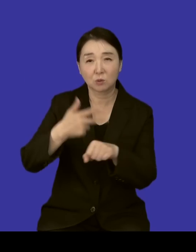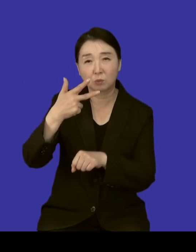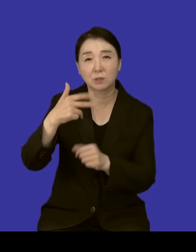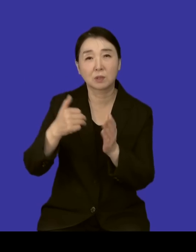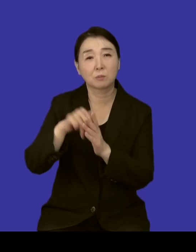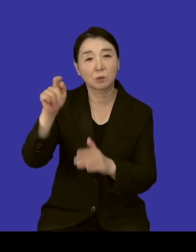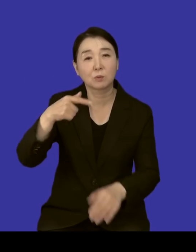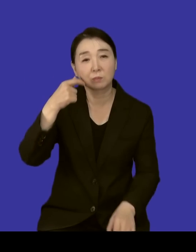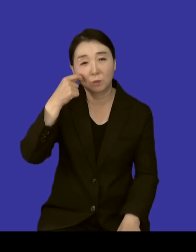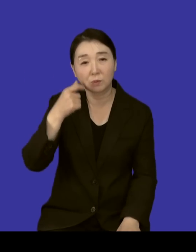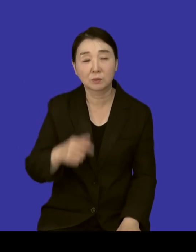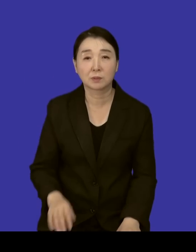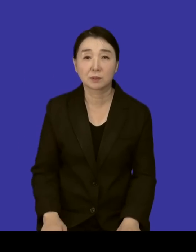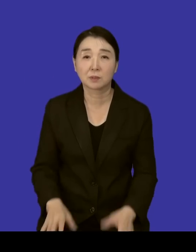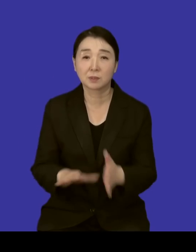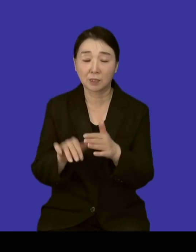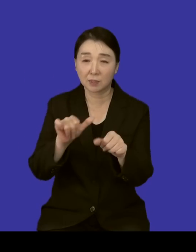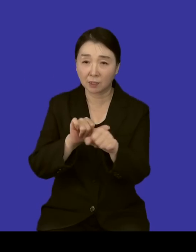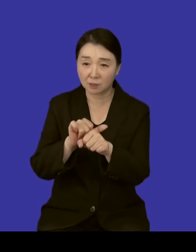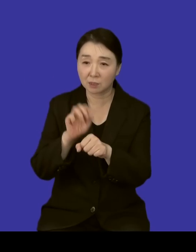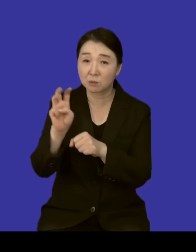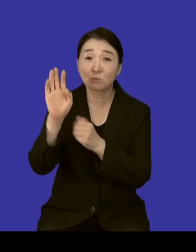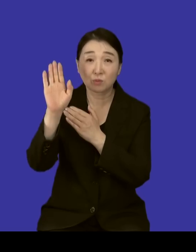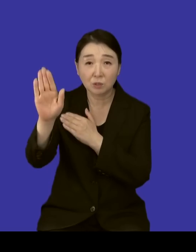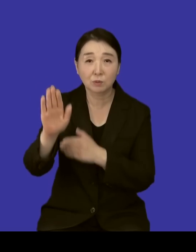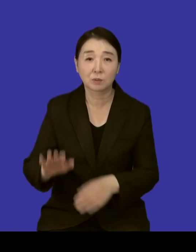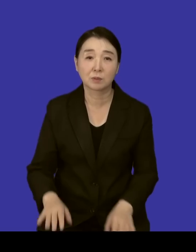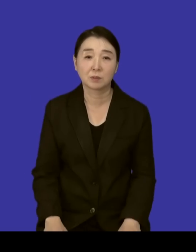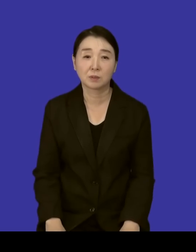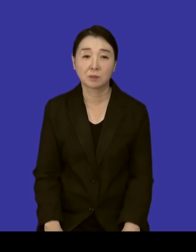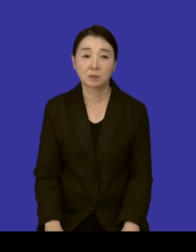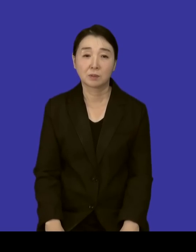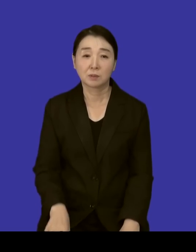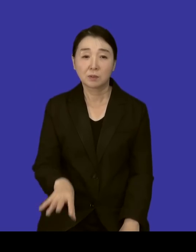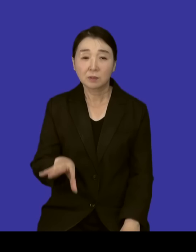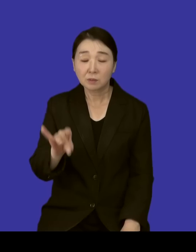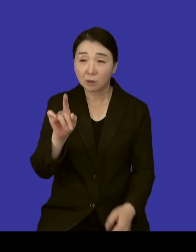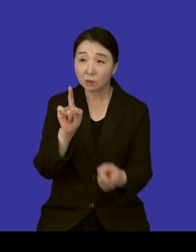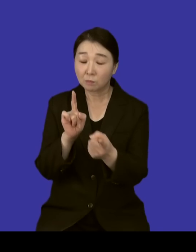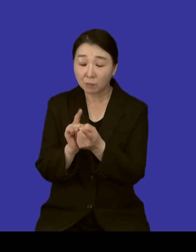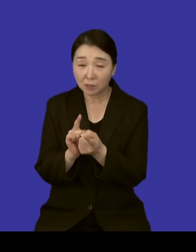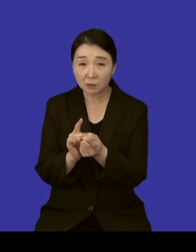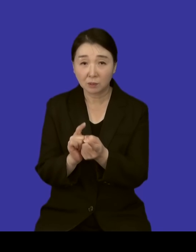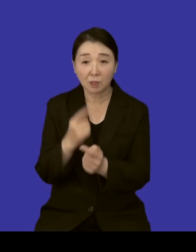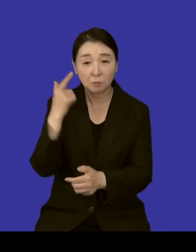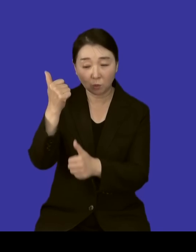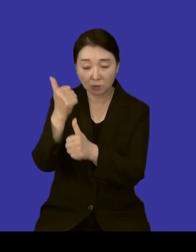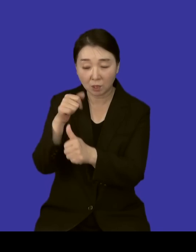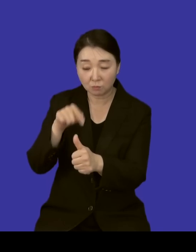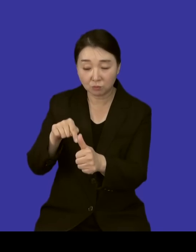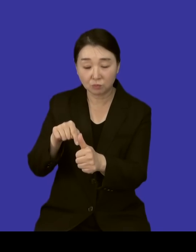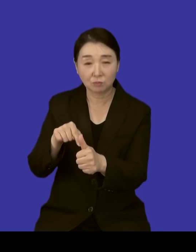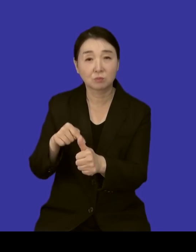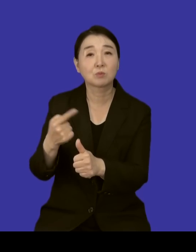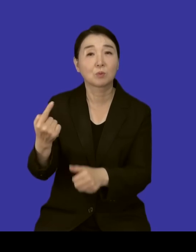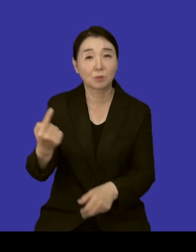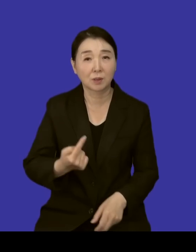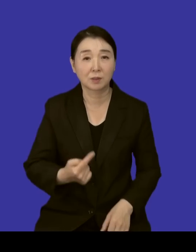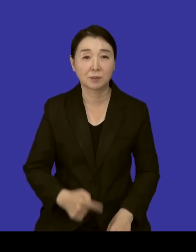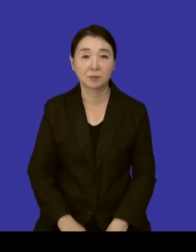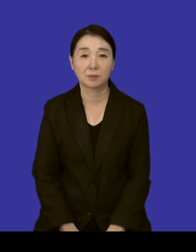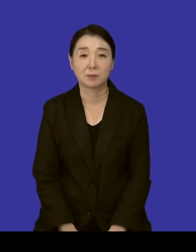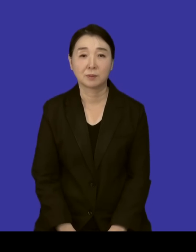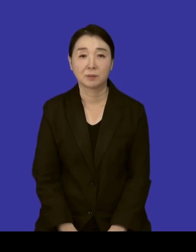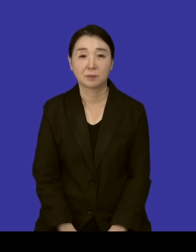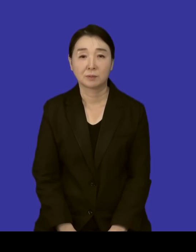오시죠. 네. 그때 이제 5시 반 넘어서 그래서 처음 보는 부목사님, 어린 부목사님이 오셨어요 7시에.